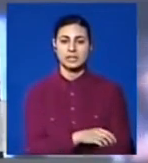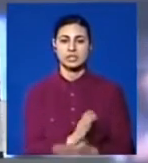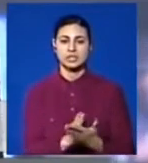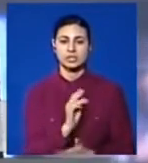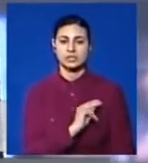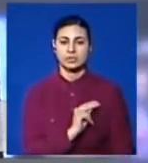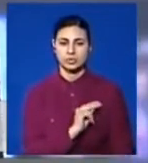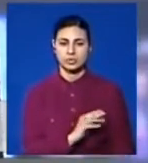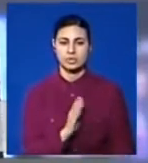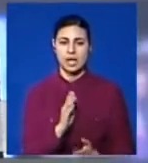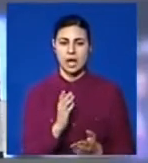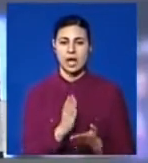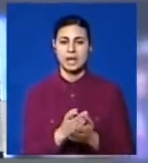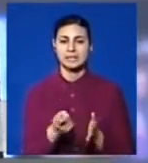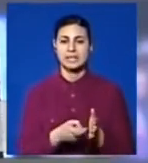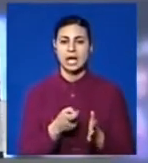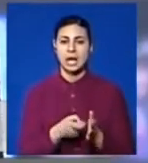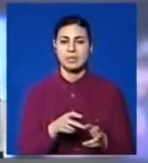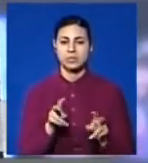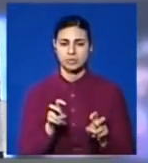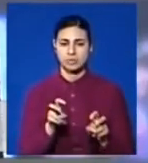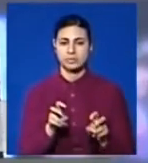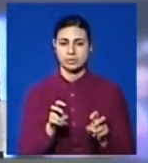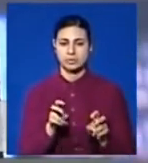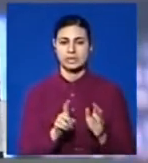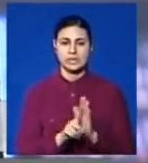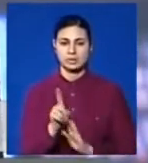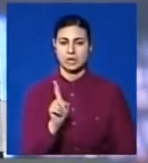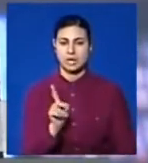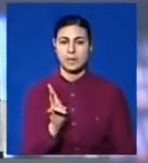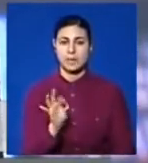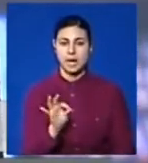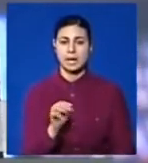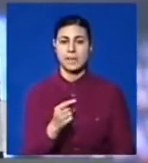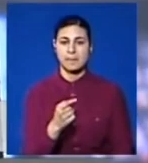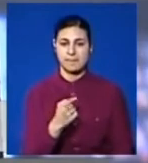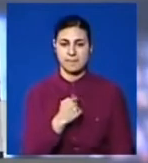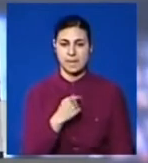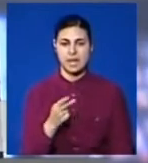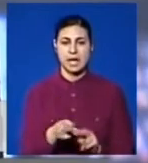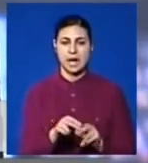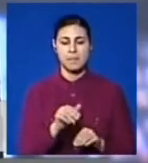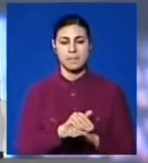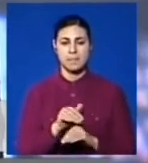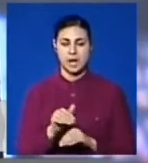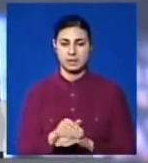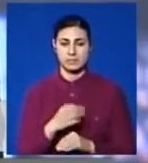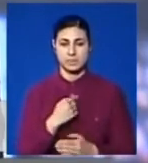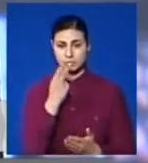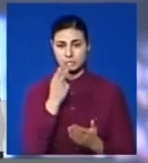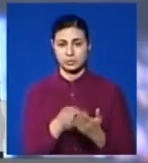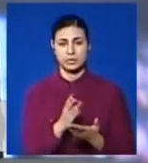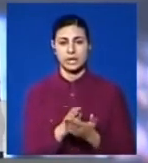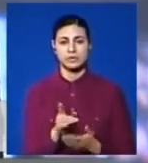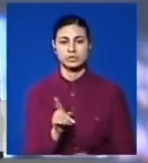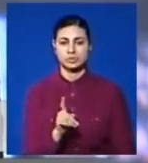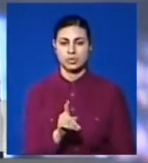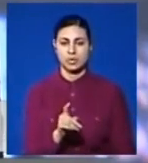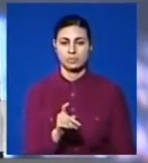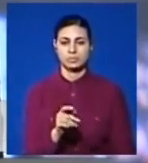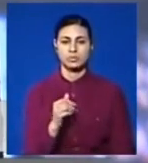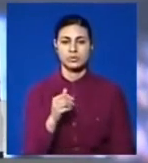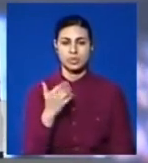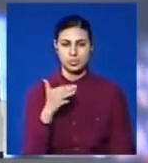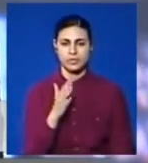ფუნქცია ის არის, რომ საგამოძიებო საქმიანობა დაიწყოს, მაგრამ მე ამ ფაქტმა გამოავლინა ის, რაზეც არაერთი